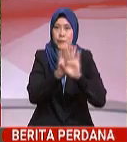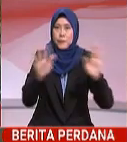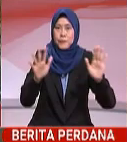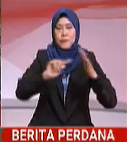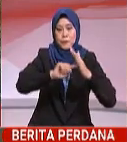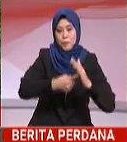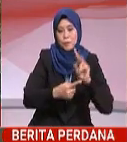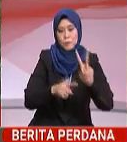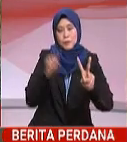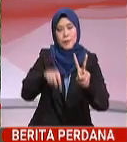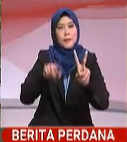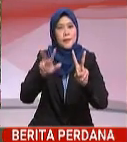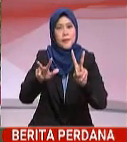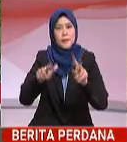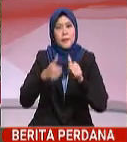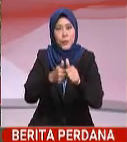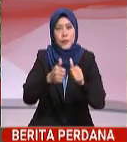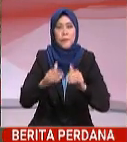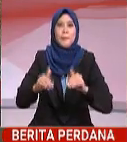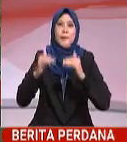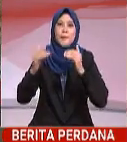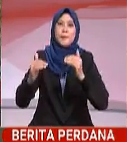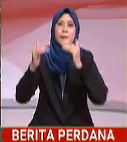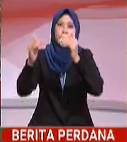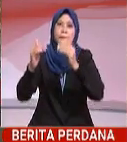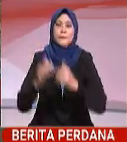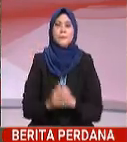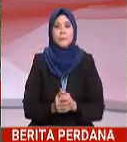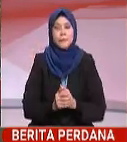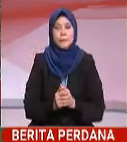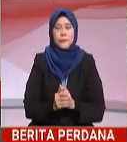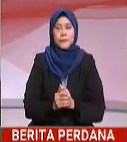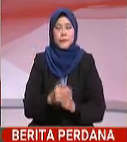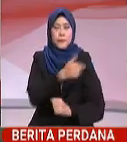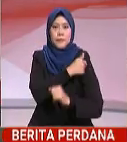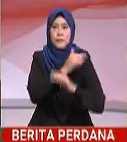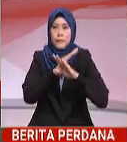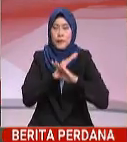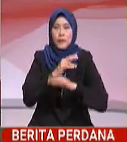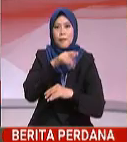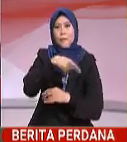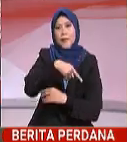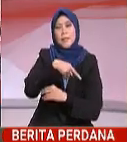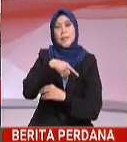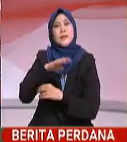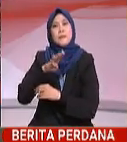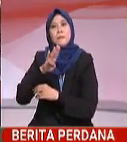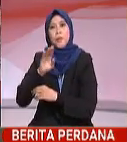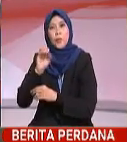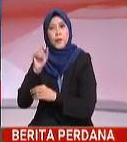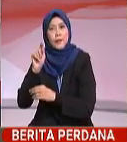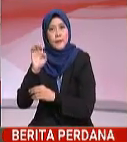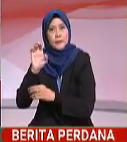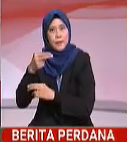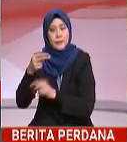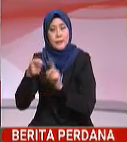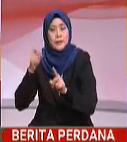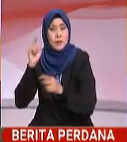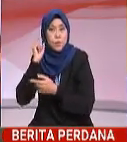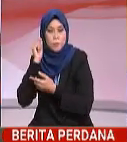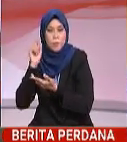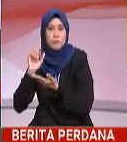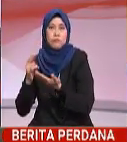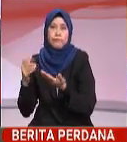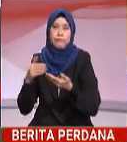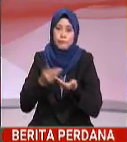2 Mac secara berperingkat. Vaksin COVID-19 Pfizer-BioNTech yang dibawa dari Subang, Selangor untuk